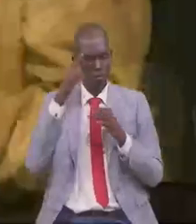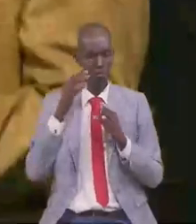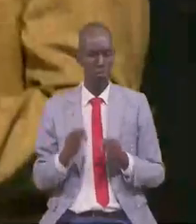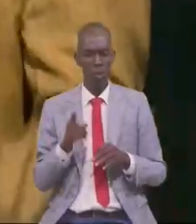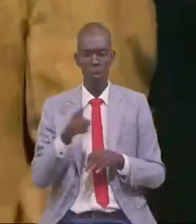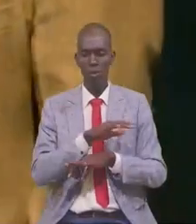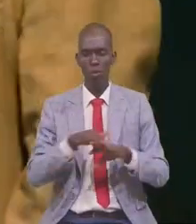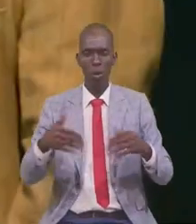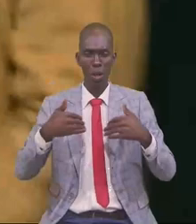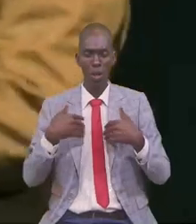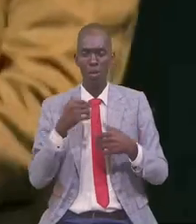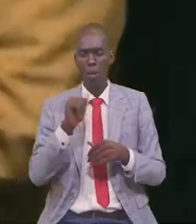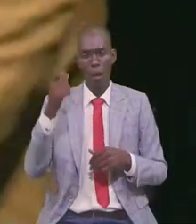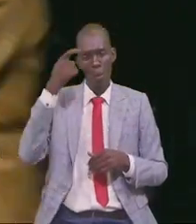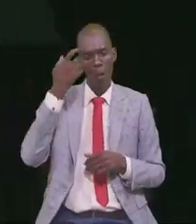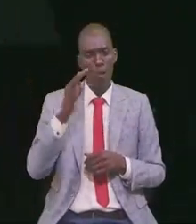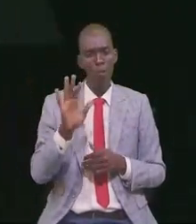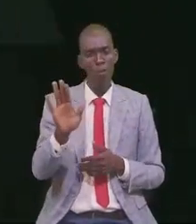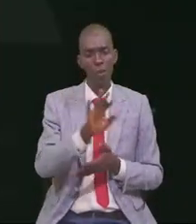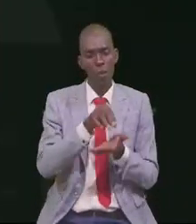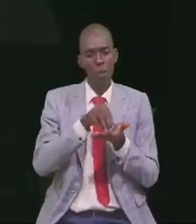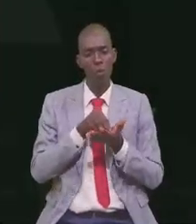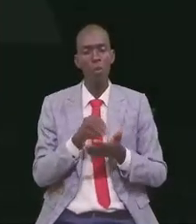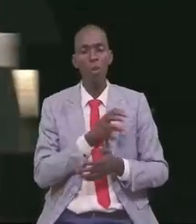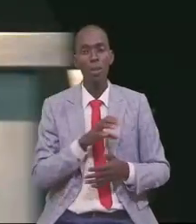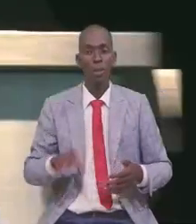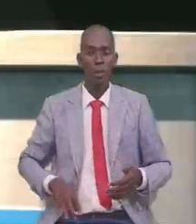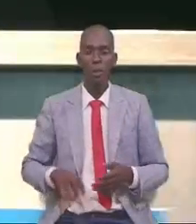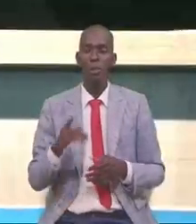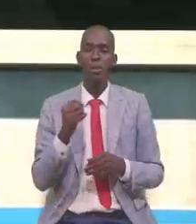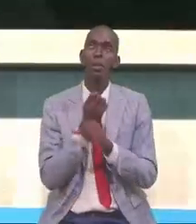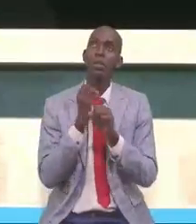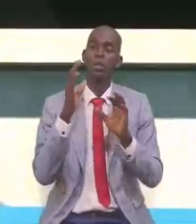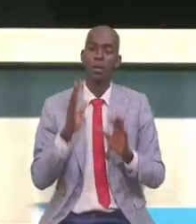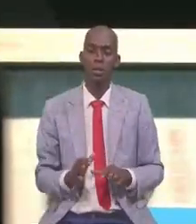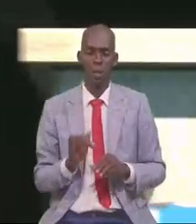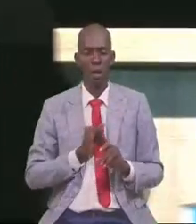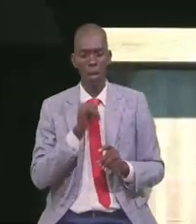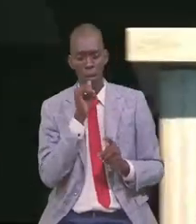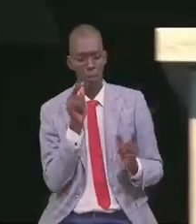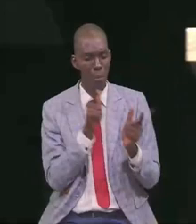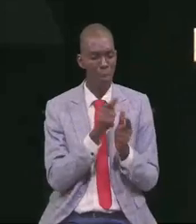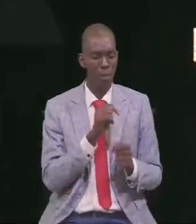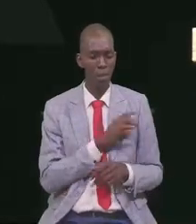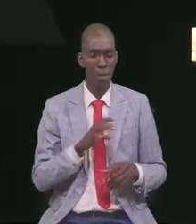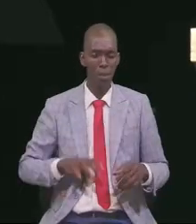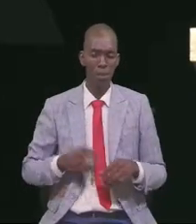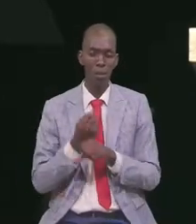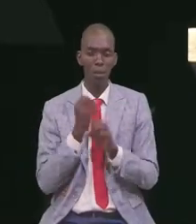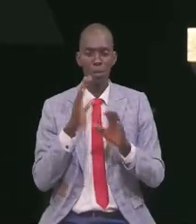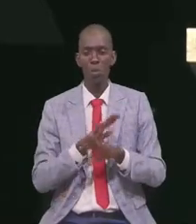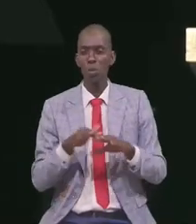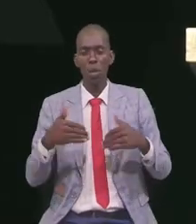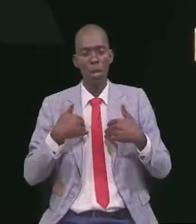pas une pensée d'eux-mêmes. Christ est le sauveur et je viens à Christ. Non, ils n'ont pas cela. Il dit, ô homme